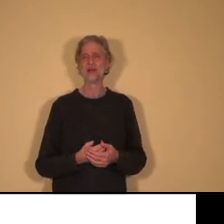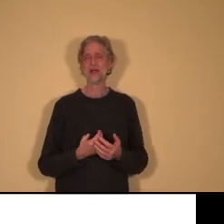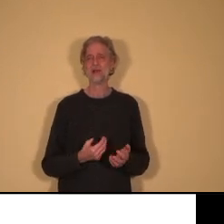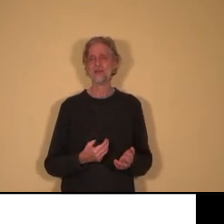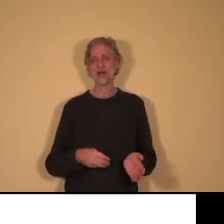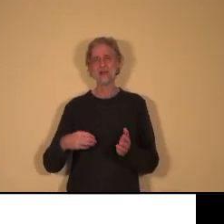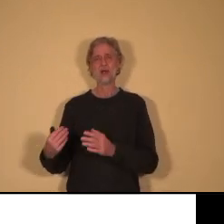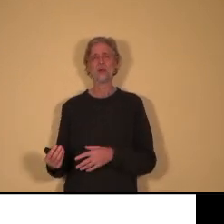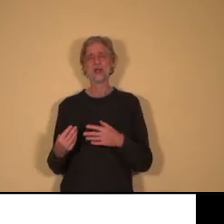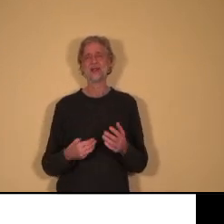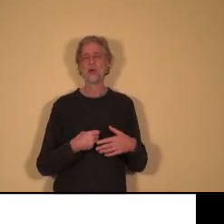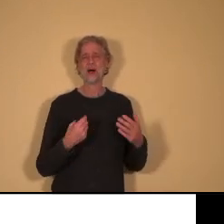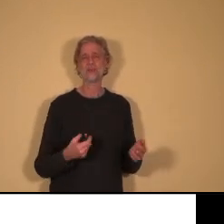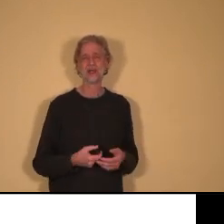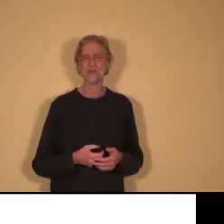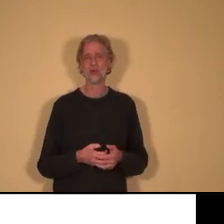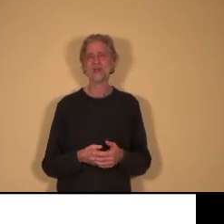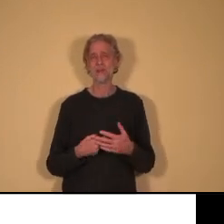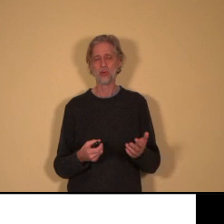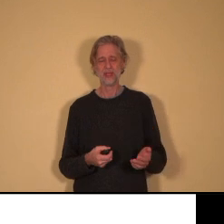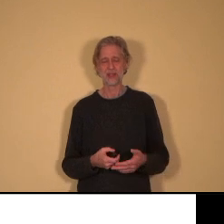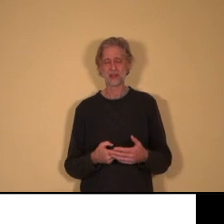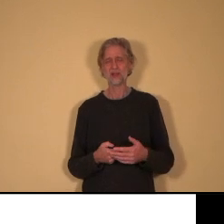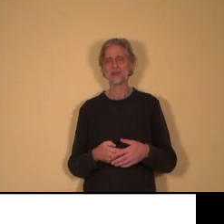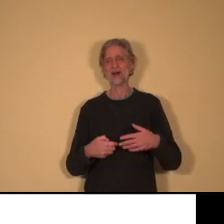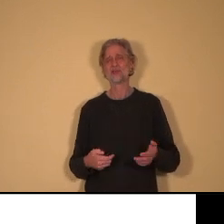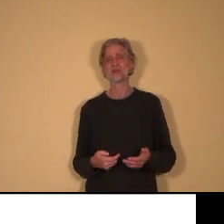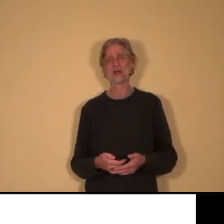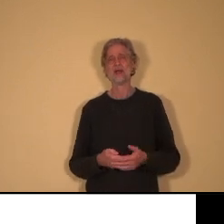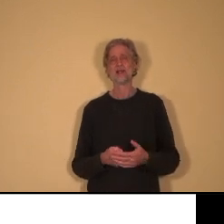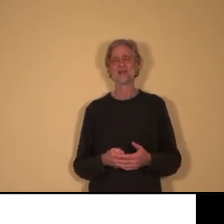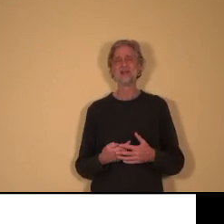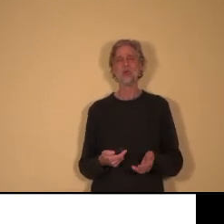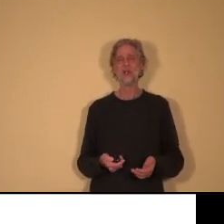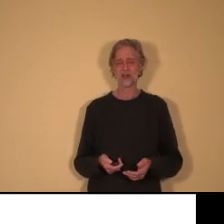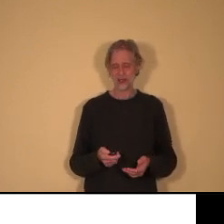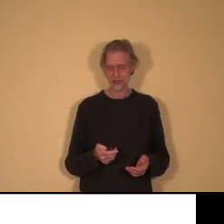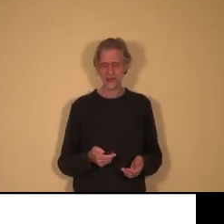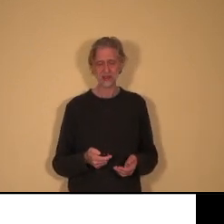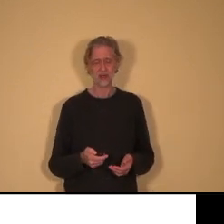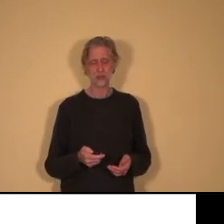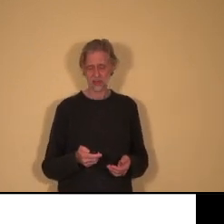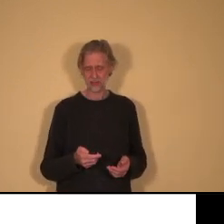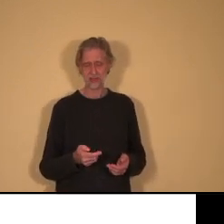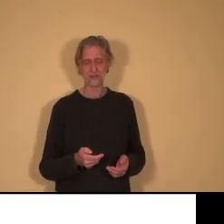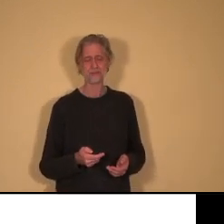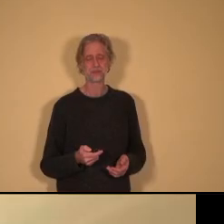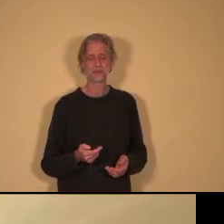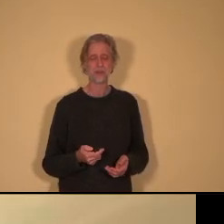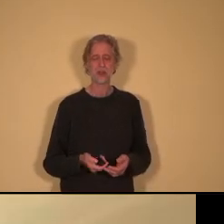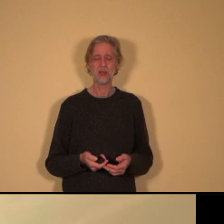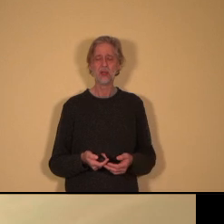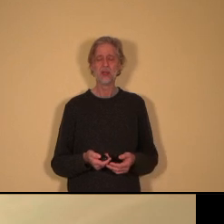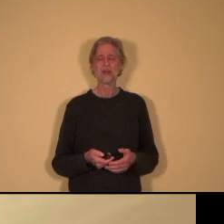Atmosphäre entfernt und dann dauerhaft irgendwo deponiert. Ja, das wäre also sozusagen das ganz untere Ende dieser Pyramide.